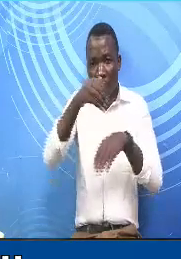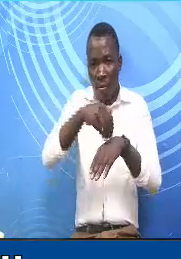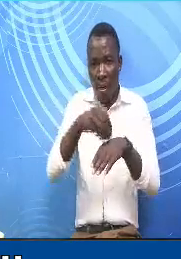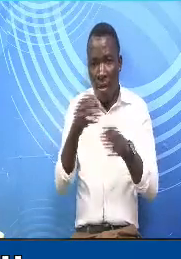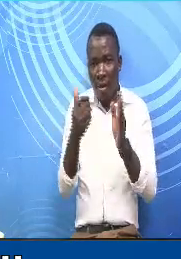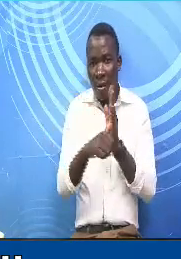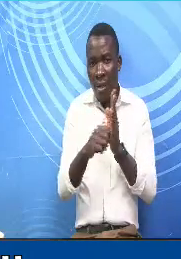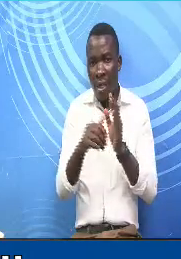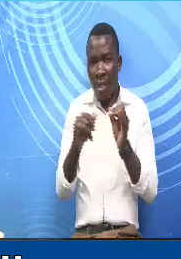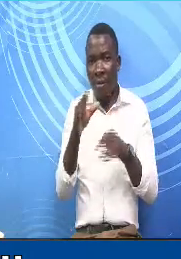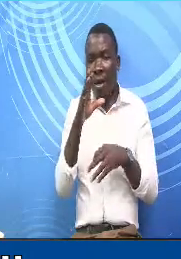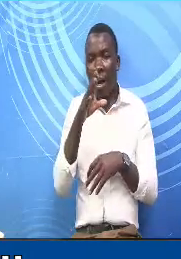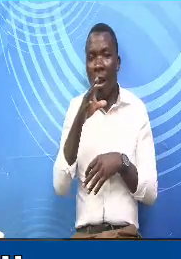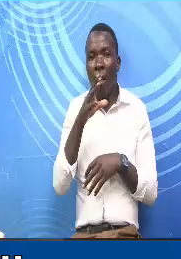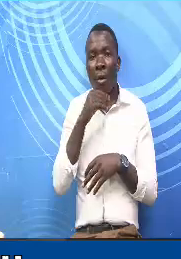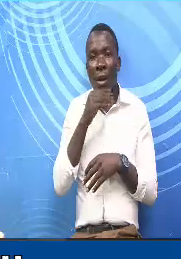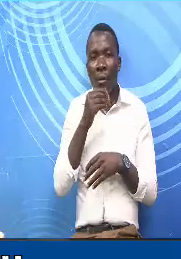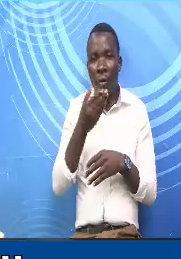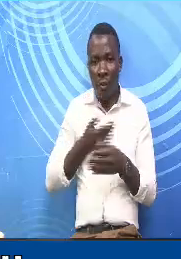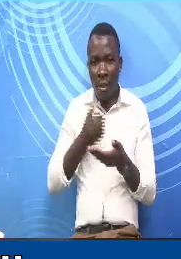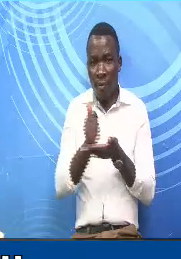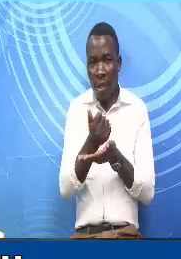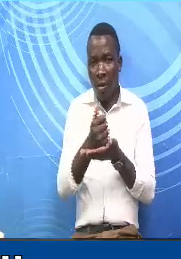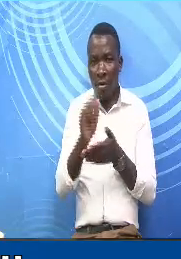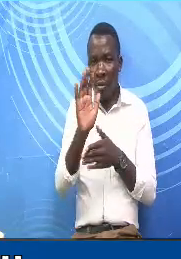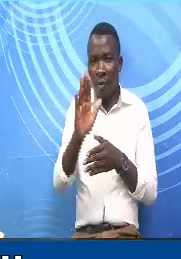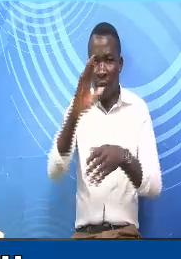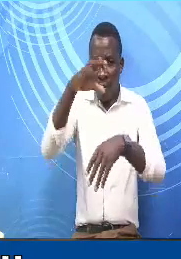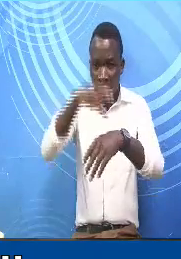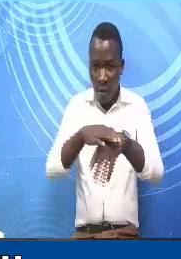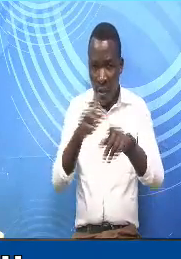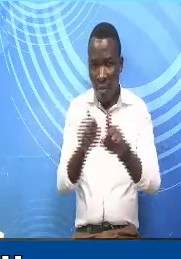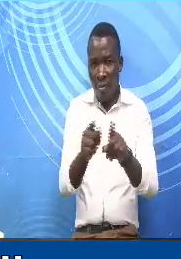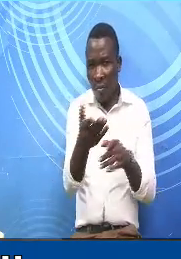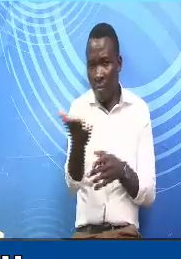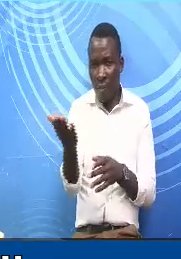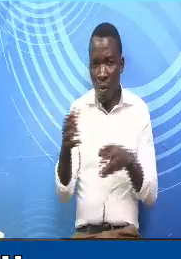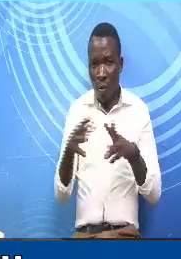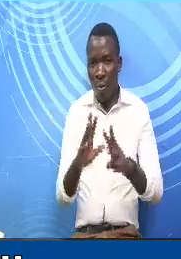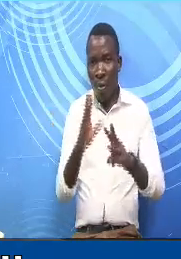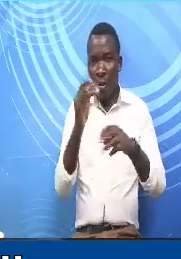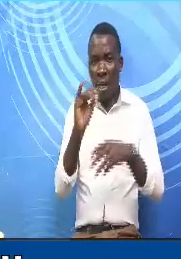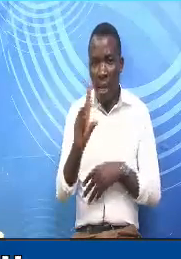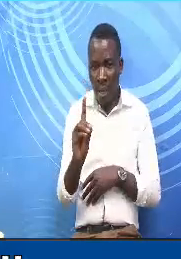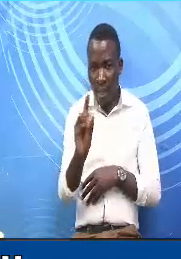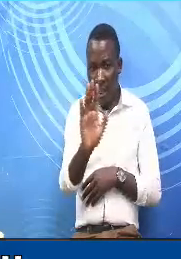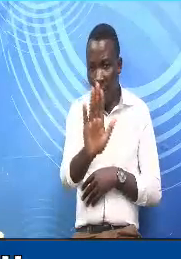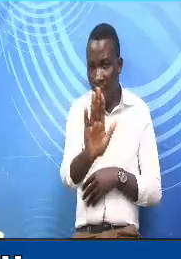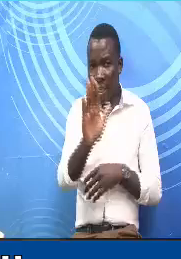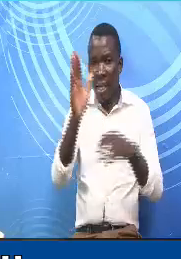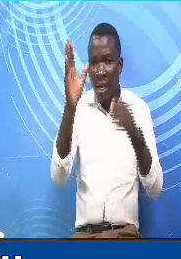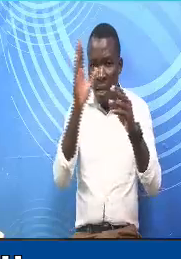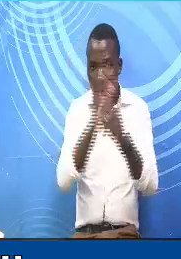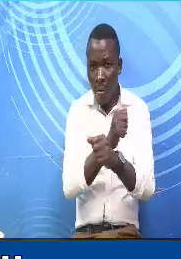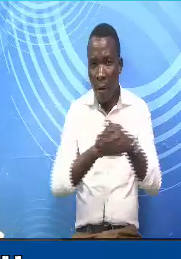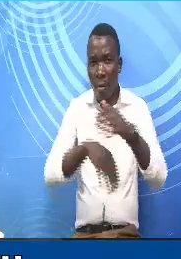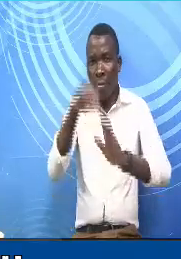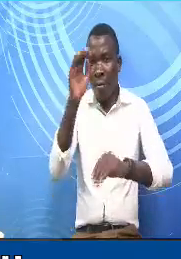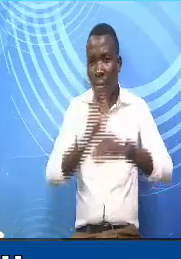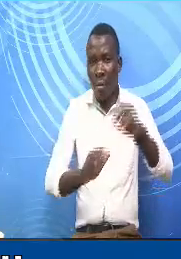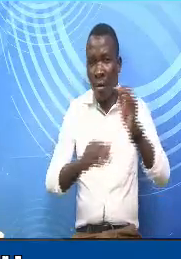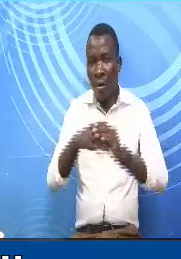muzima w'umugabo ufite ibyangombwa bye bifatirwa bene aka kageni ku buryo indangamuntu ye ihera mahera herezo ku buryo